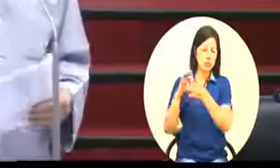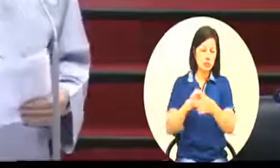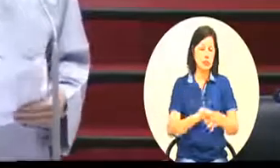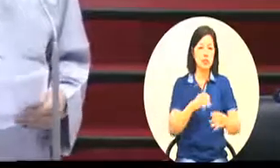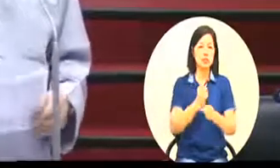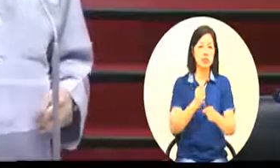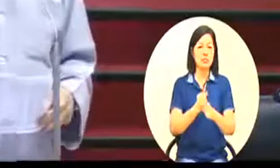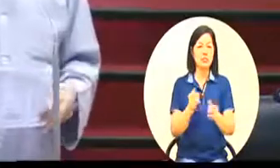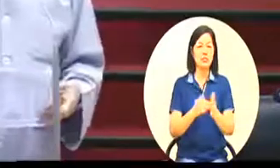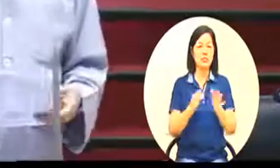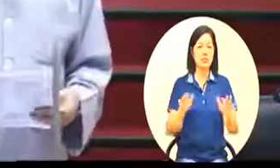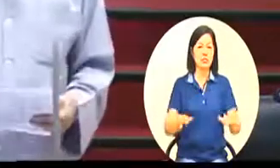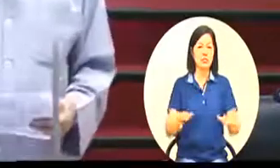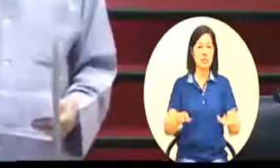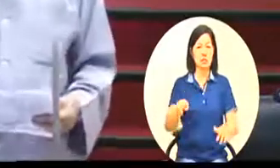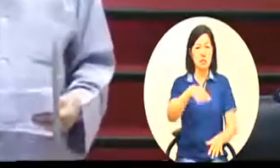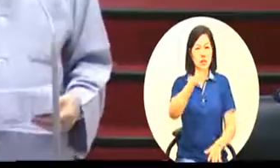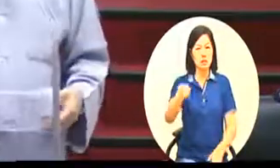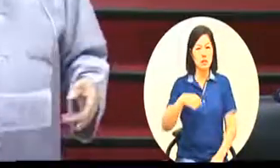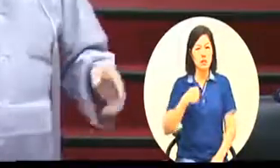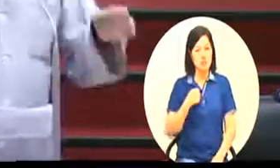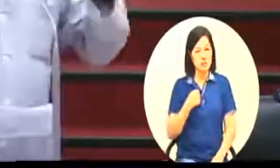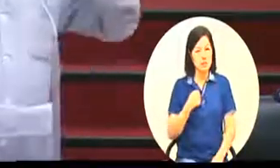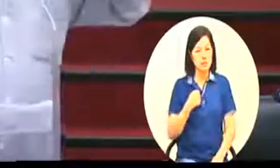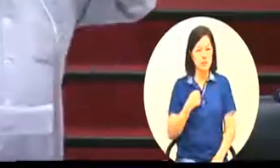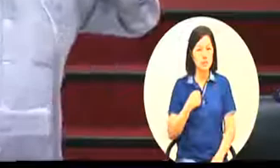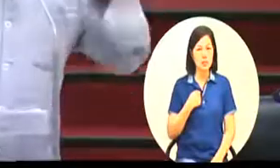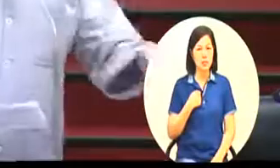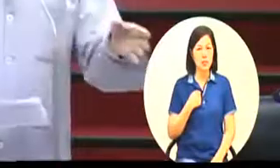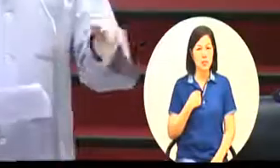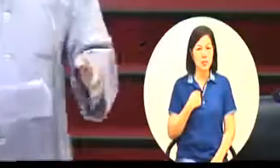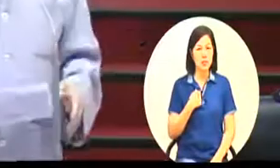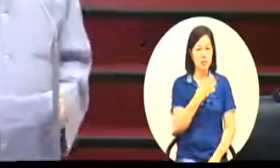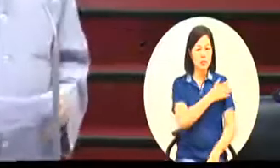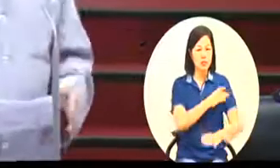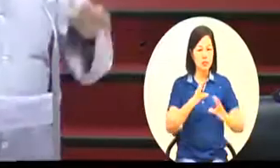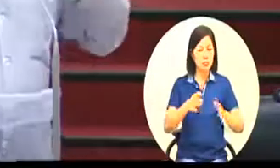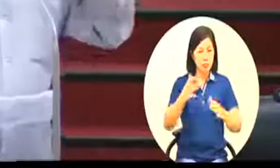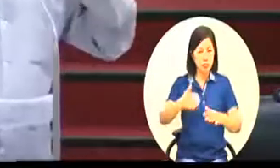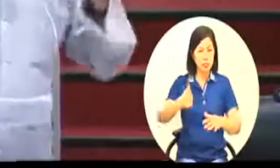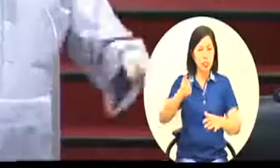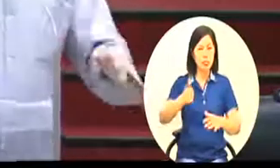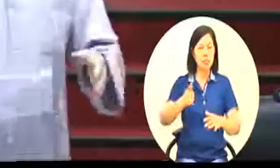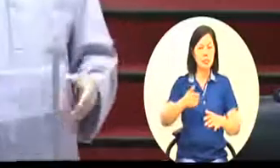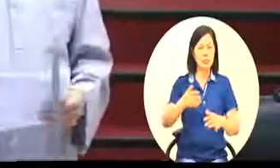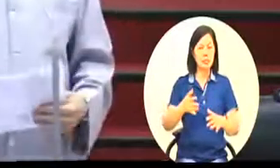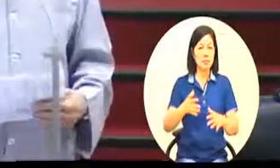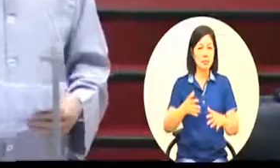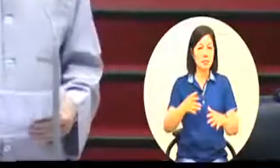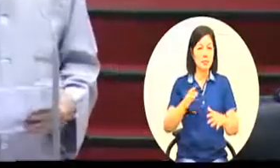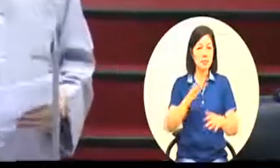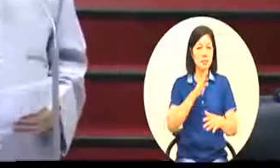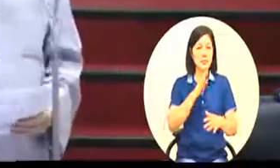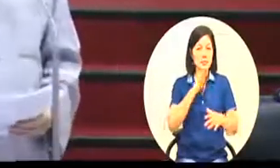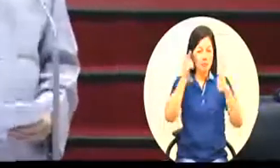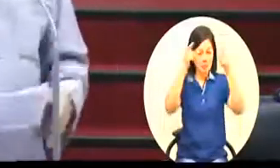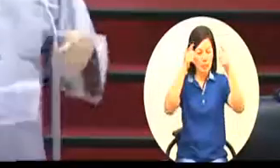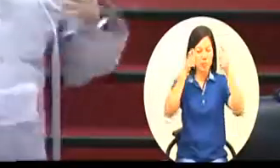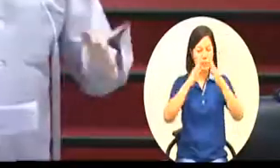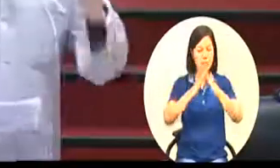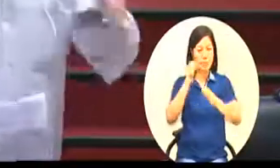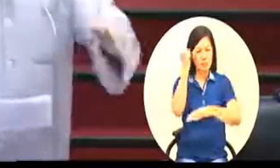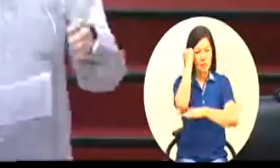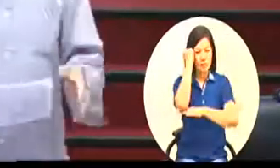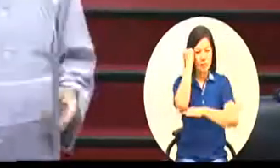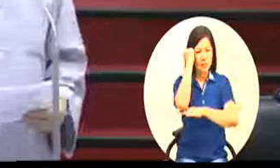是咱大家拢总知影。阿扁总统是来伫高雄市呢，是住伫高雄市呢。假使